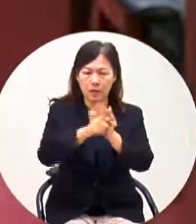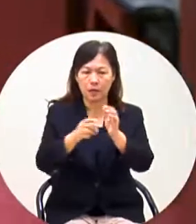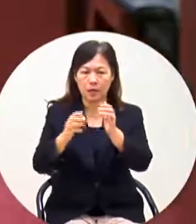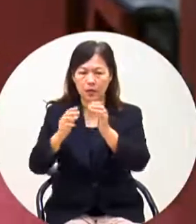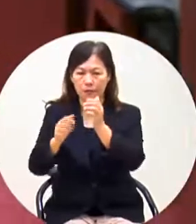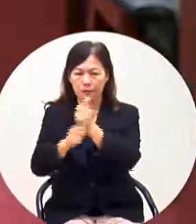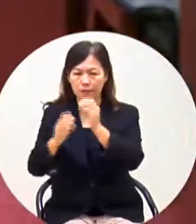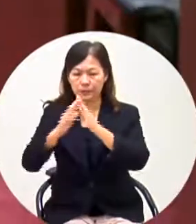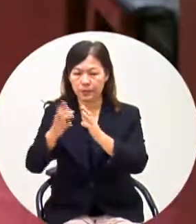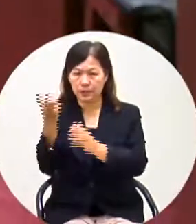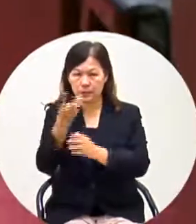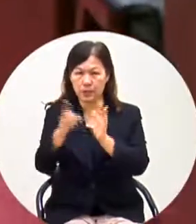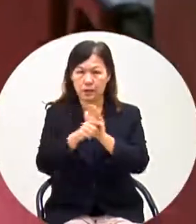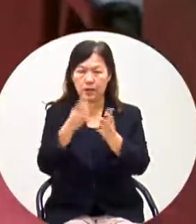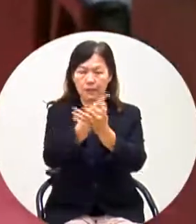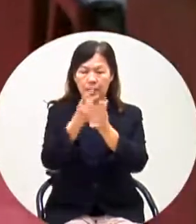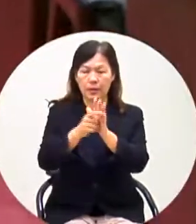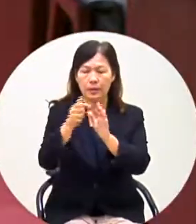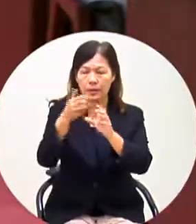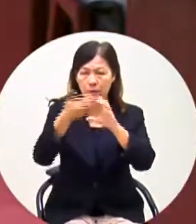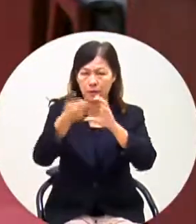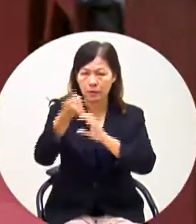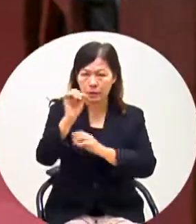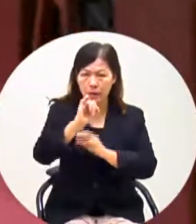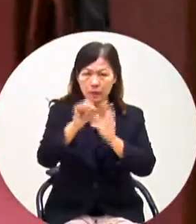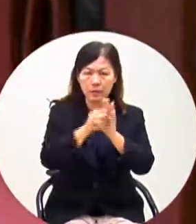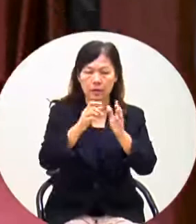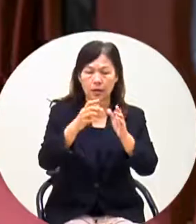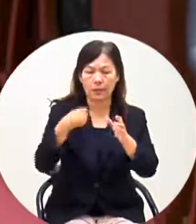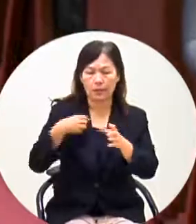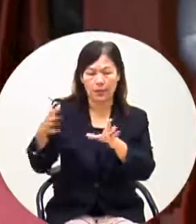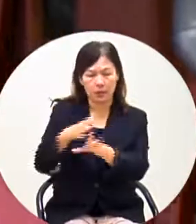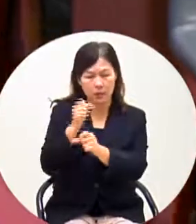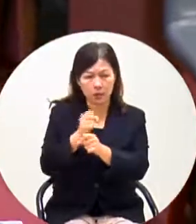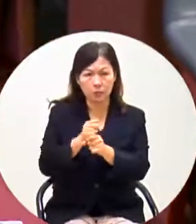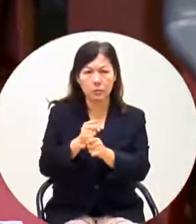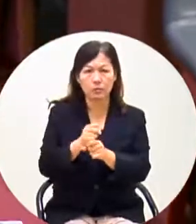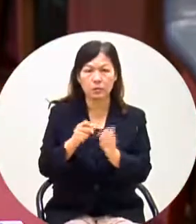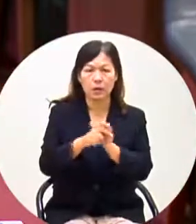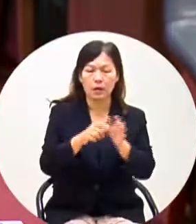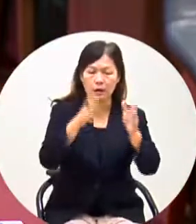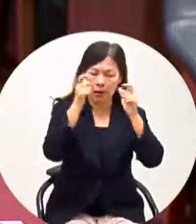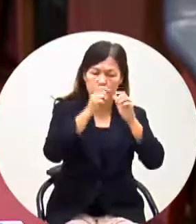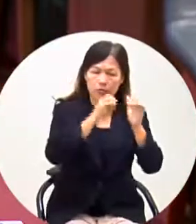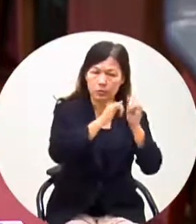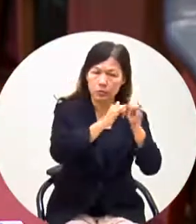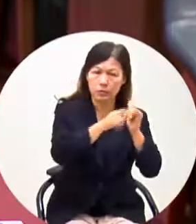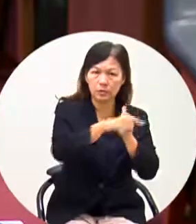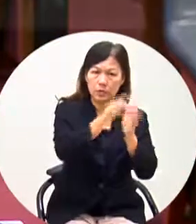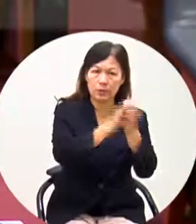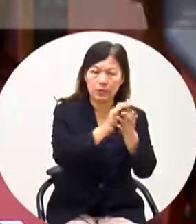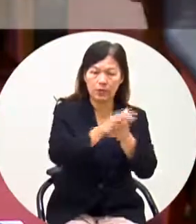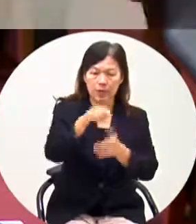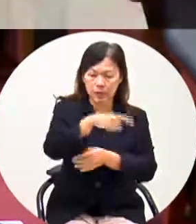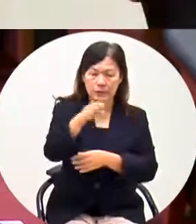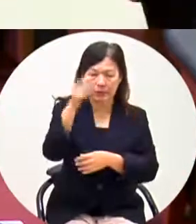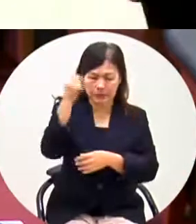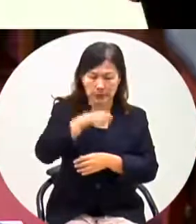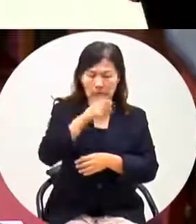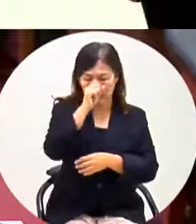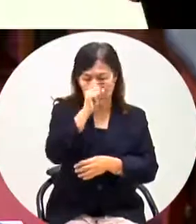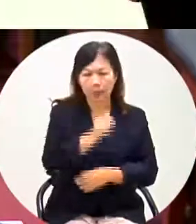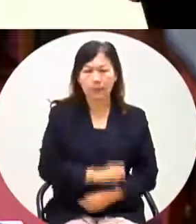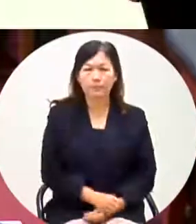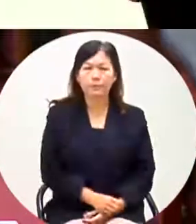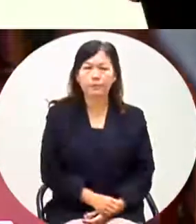生、各位议员先进，还有我们的高雄市民朋友，大家早安，大家好。我们先来播放第一张